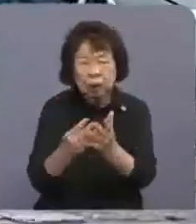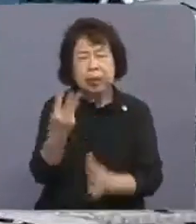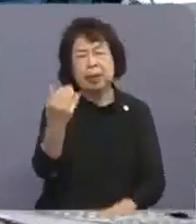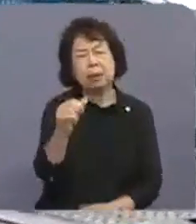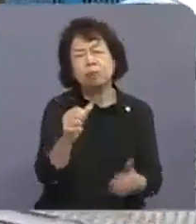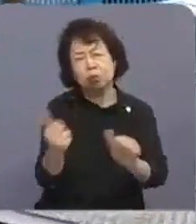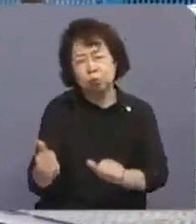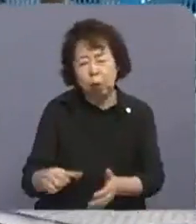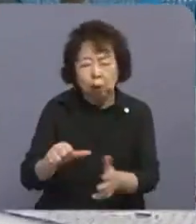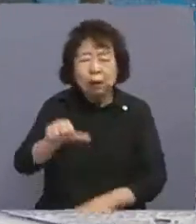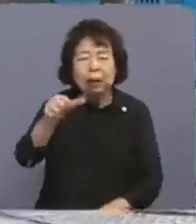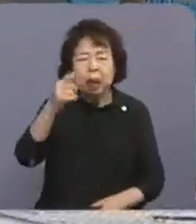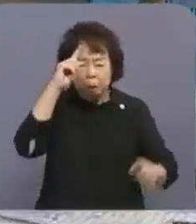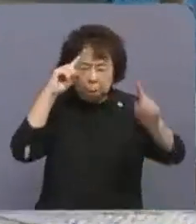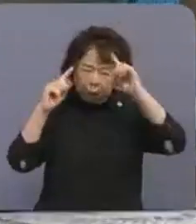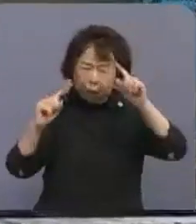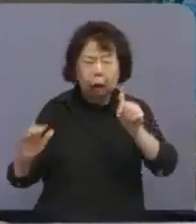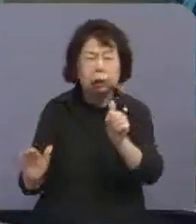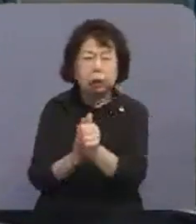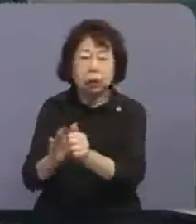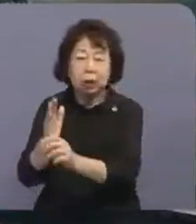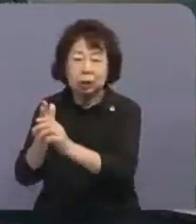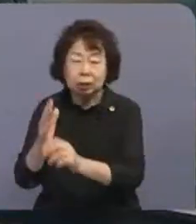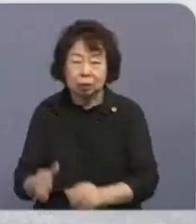숨지고 5명이 다쳐 치료를 받았습니다.